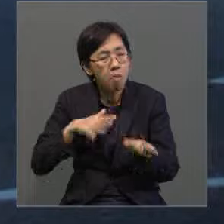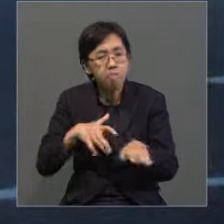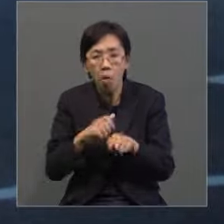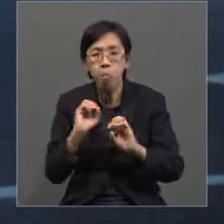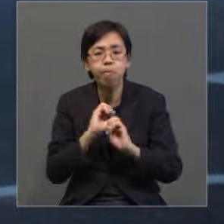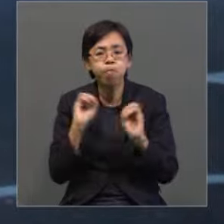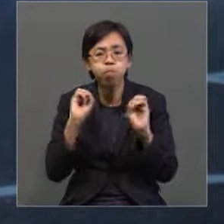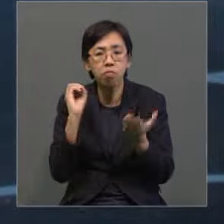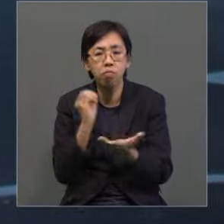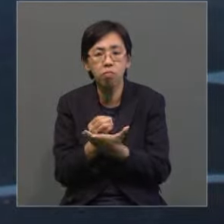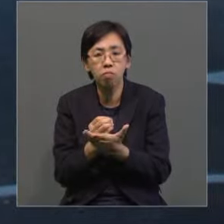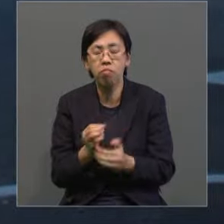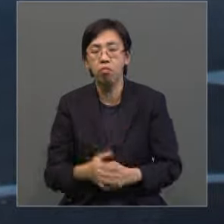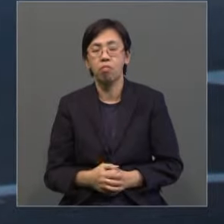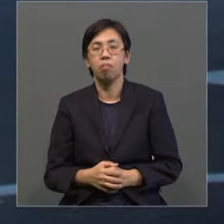ย